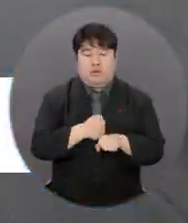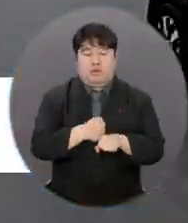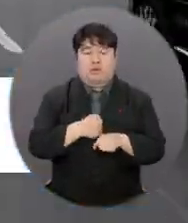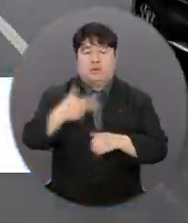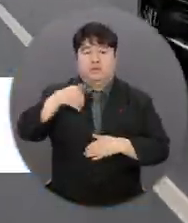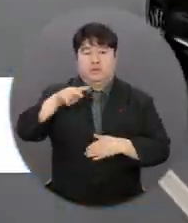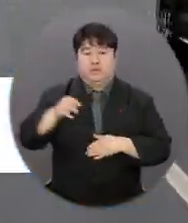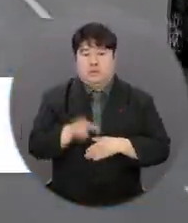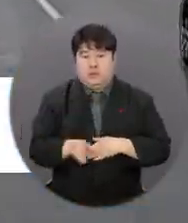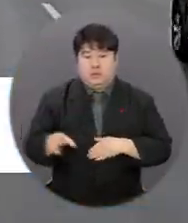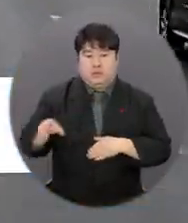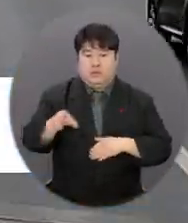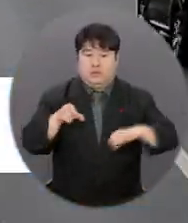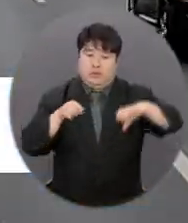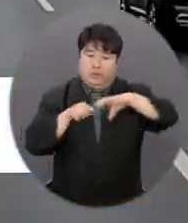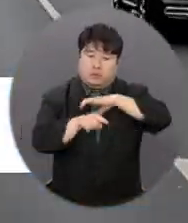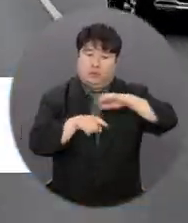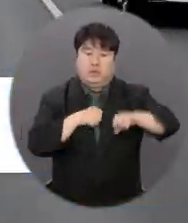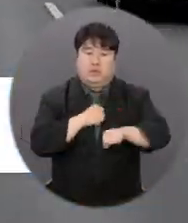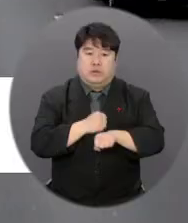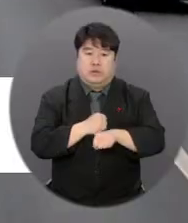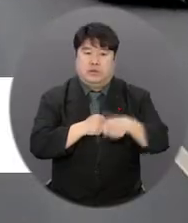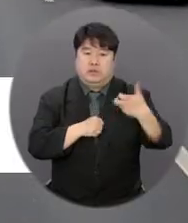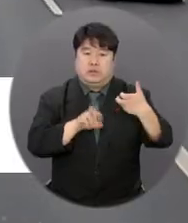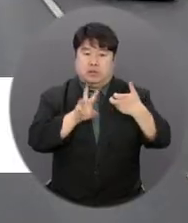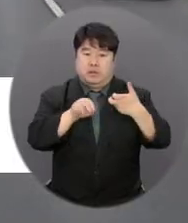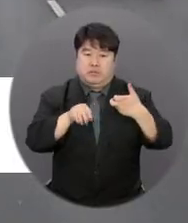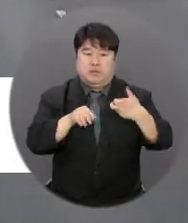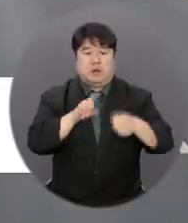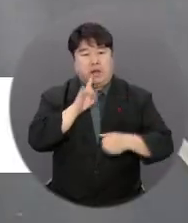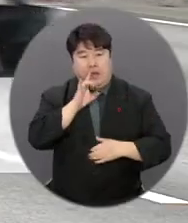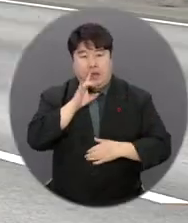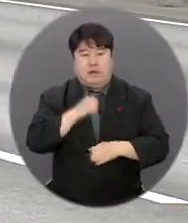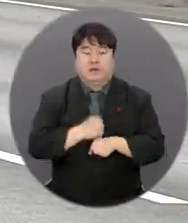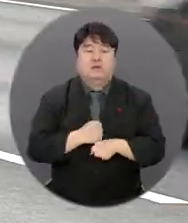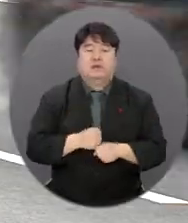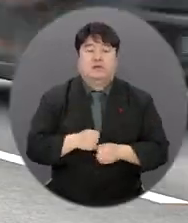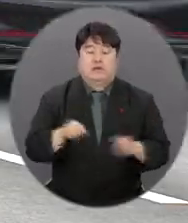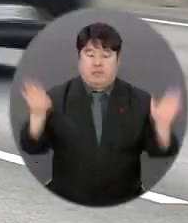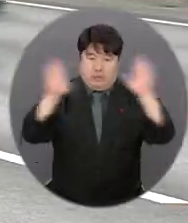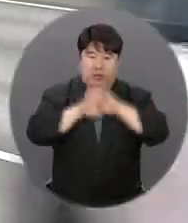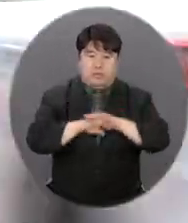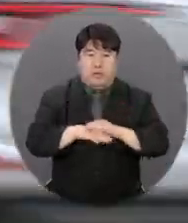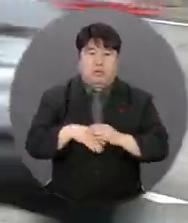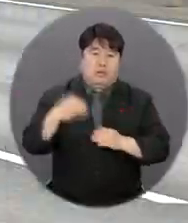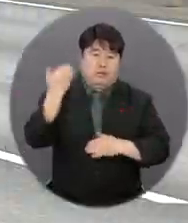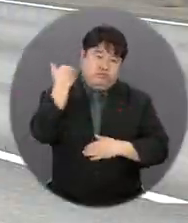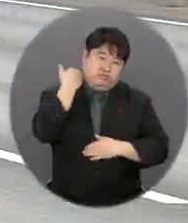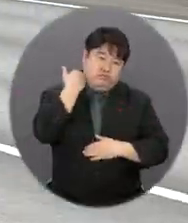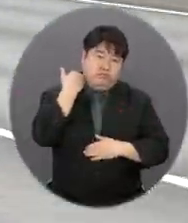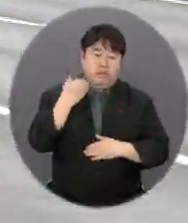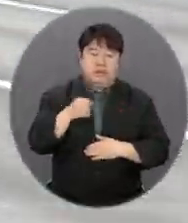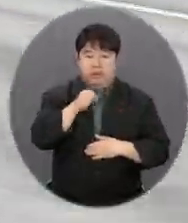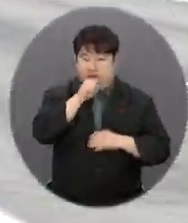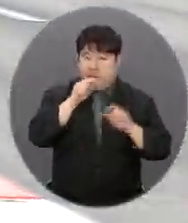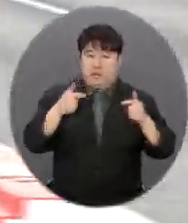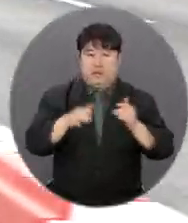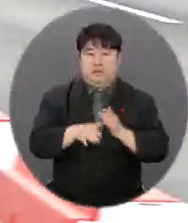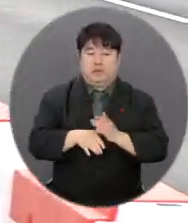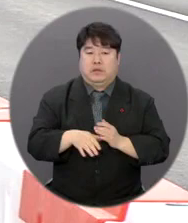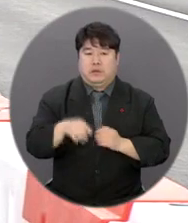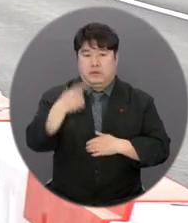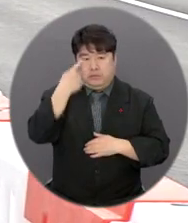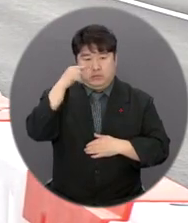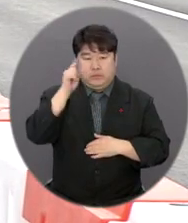터널이나 반대쪽 산수 터널로부터 불과 70m도 채 되지 않습니다. 야간에 시야가 좋지 않을 때나 시력이 좋지